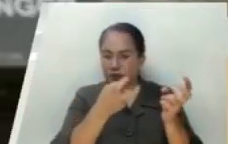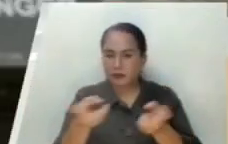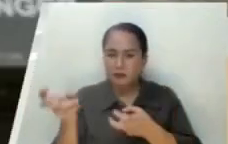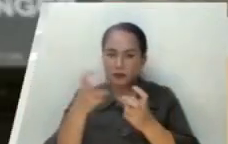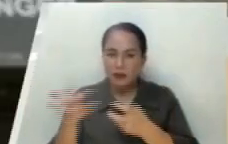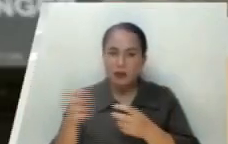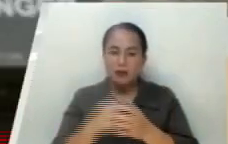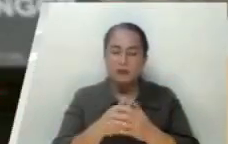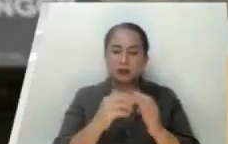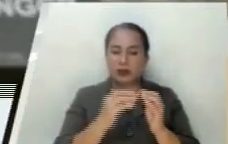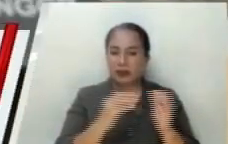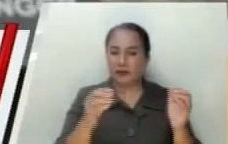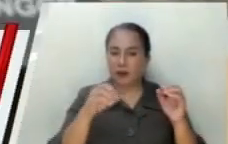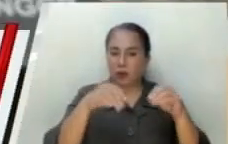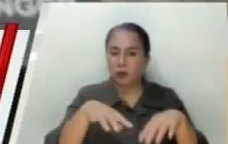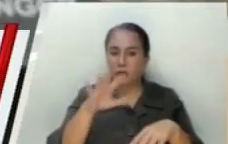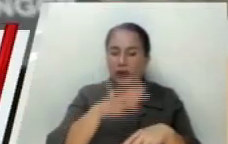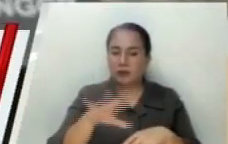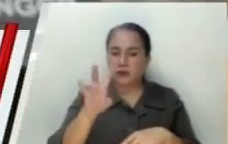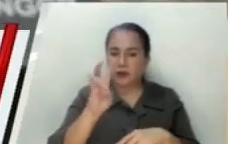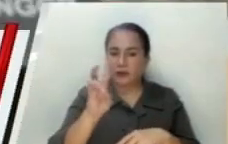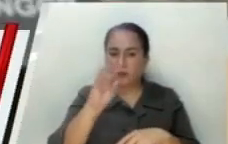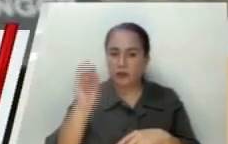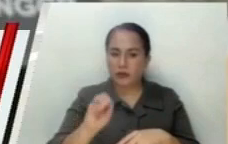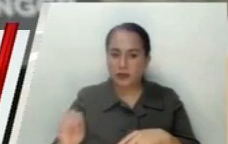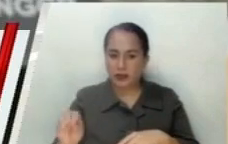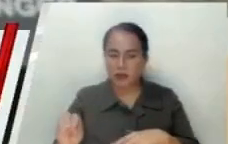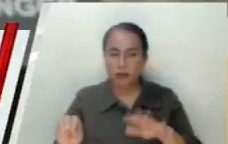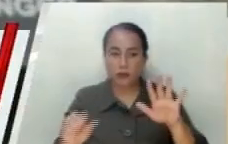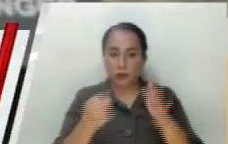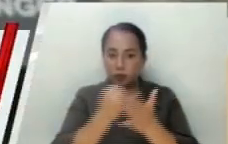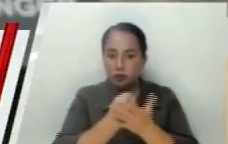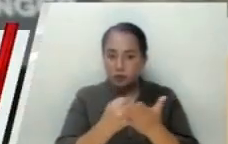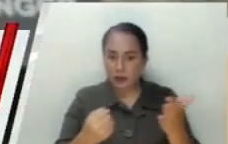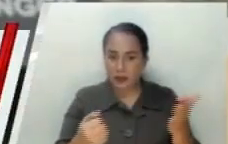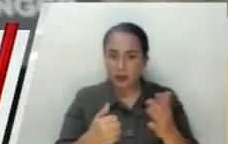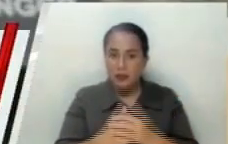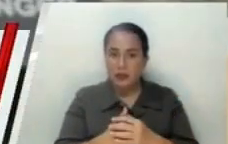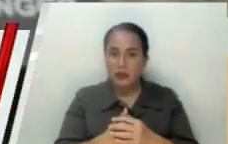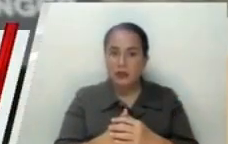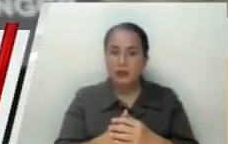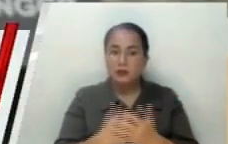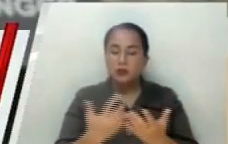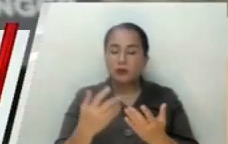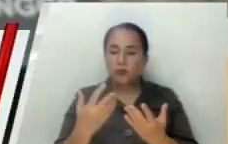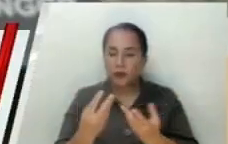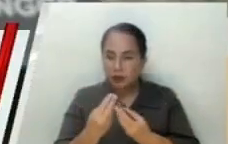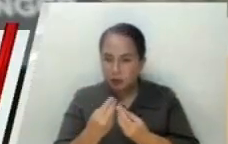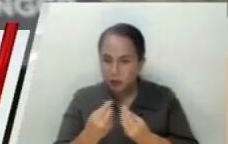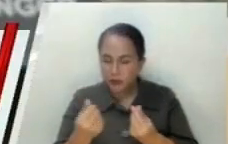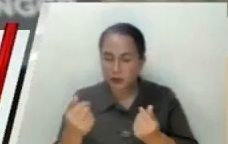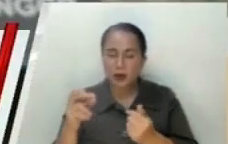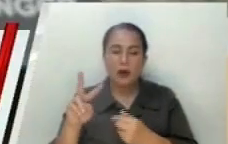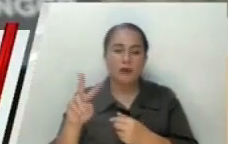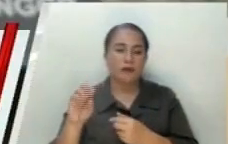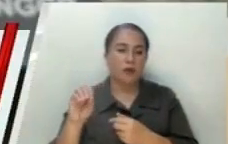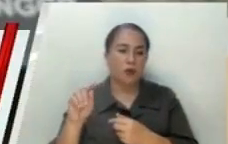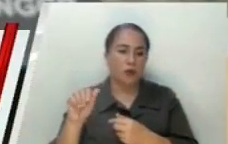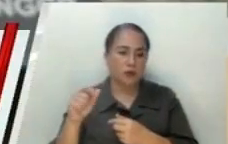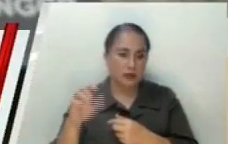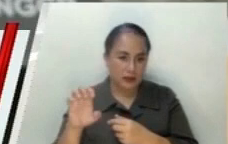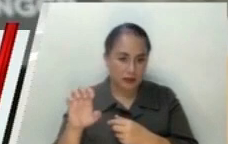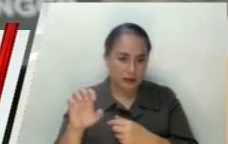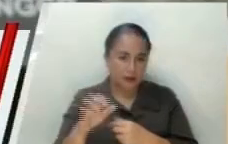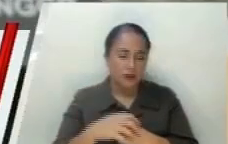You've lost almost 70% of your supply irrecoverable na ang voltage non so ah Nag